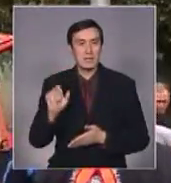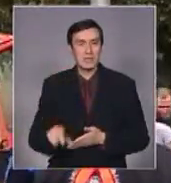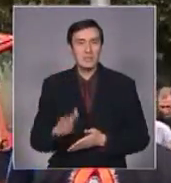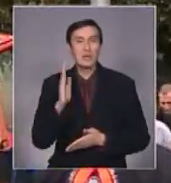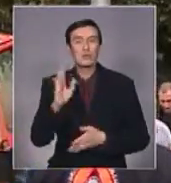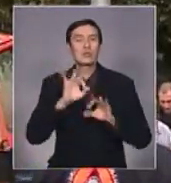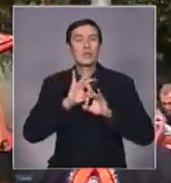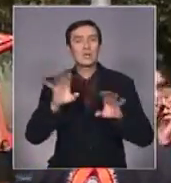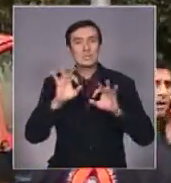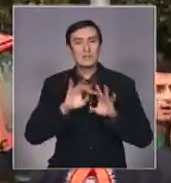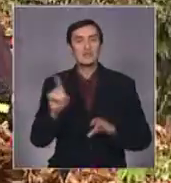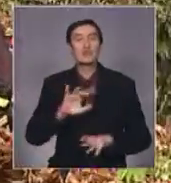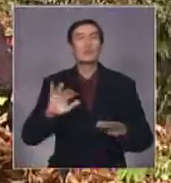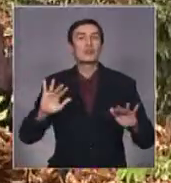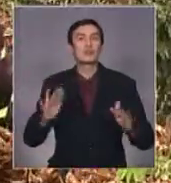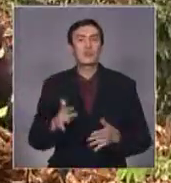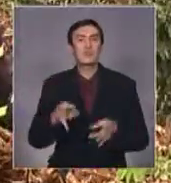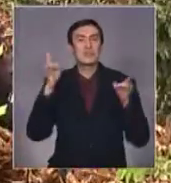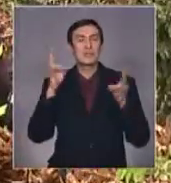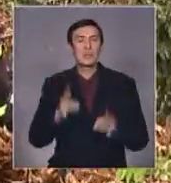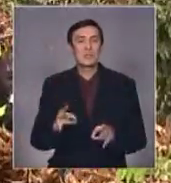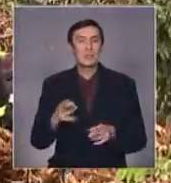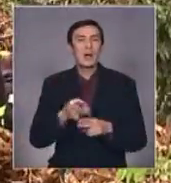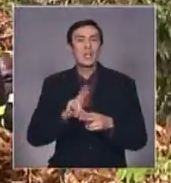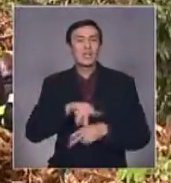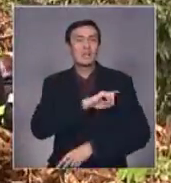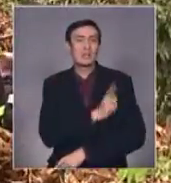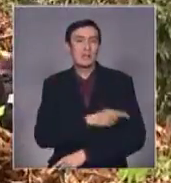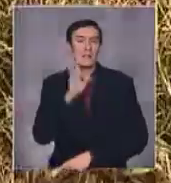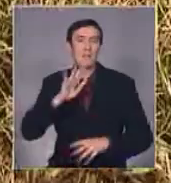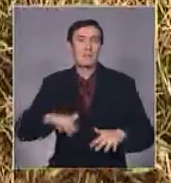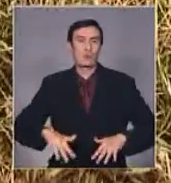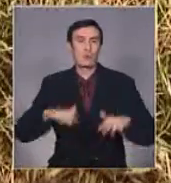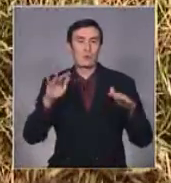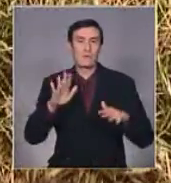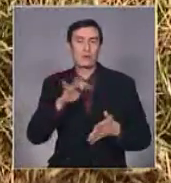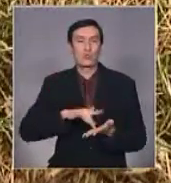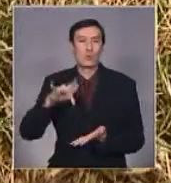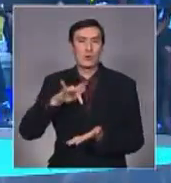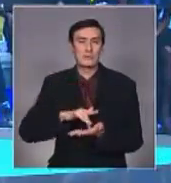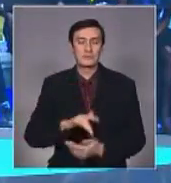24KZ расскажет, что происходит в пострадавшем от небывалого потопа в городе.